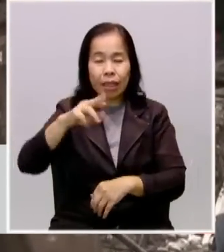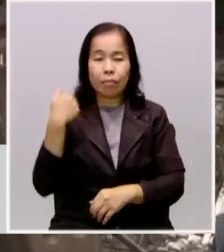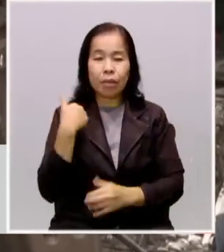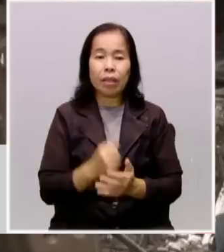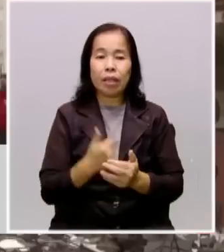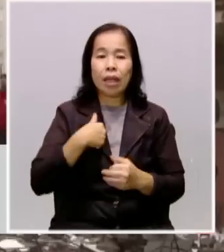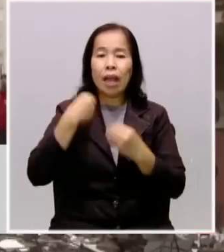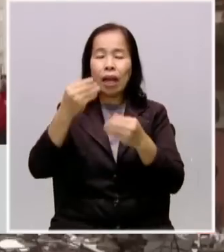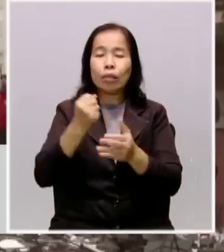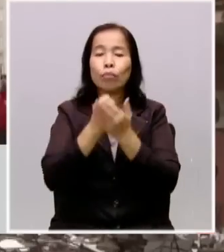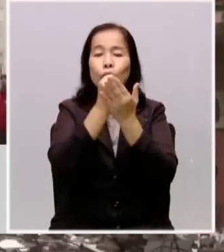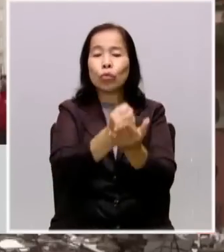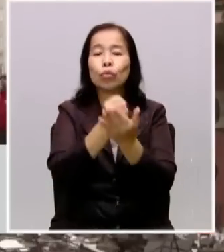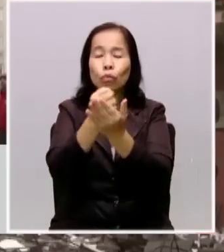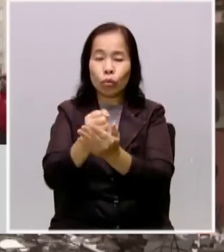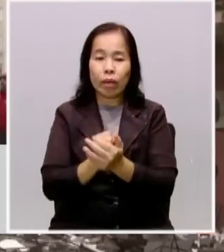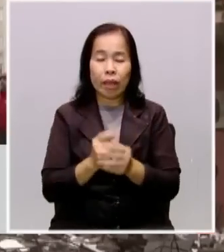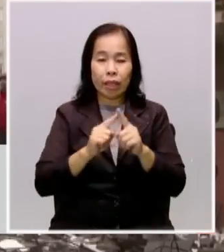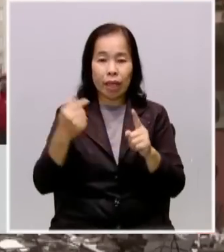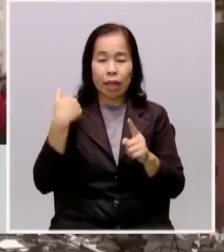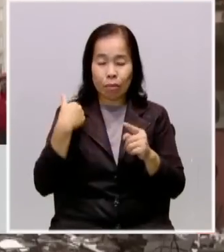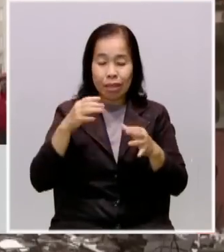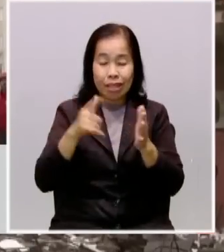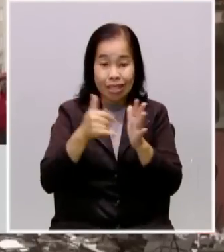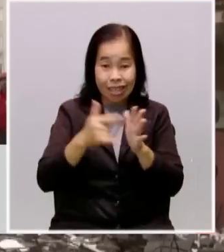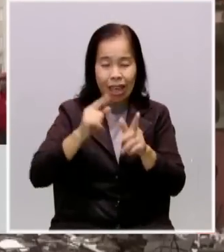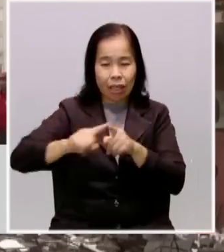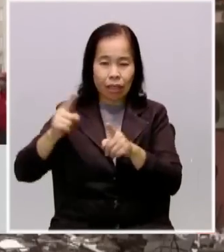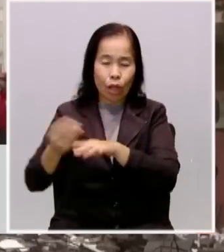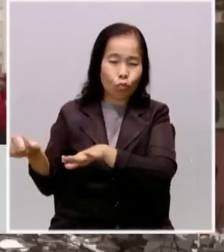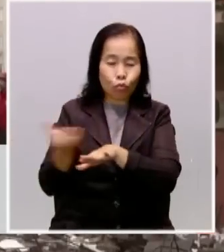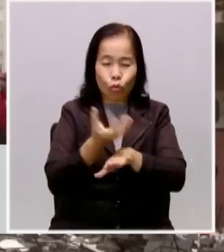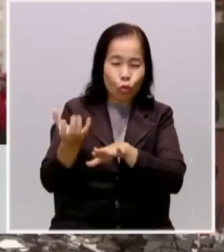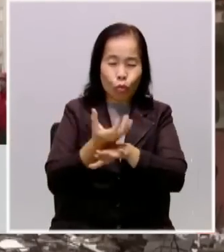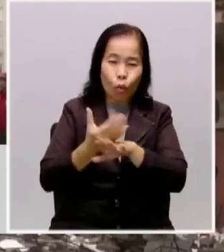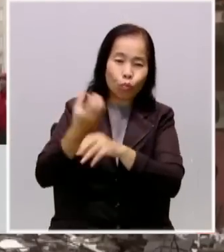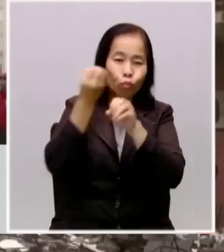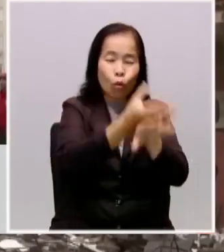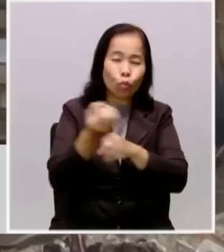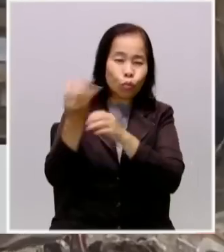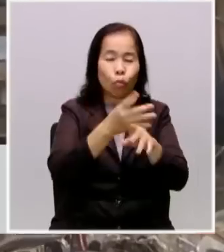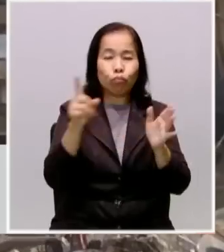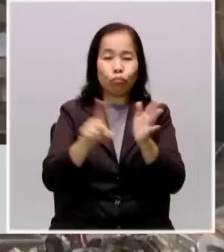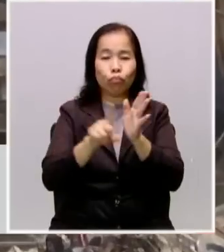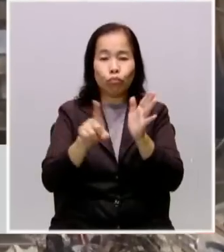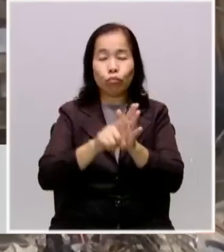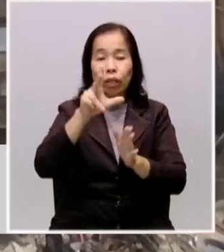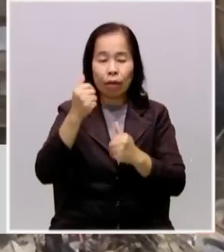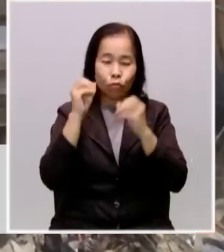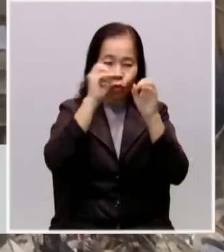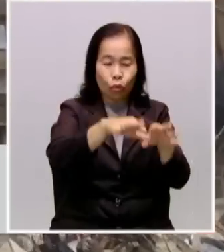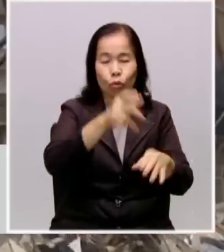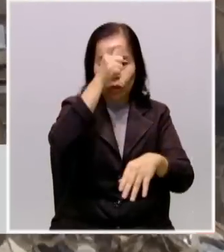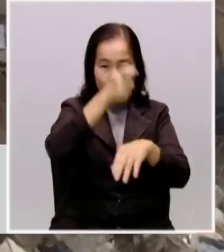การให้ความช่วยเหลือเช่นเดียวกับเที่ยวบินบรรทุกเวชภัณฑ์3เที่ยว1ในนี้เดินทางถึงนครอิสตันบูลของตุรกีเรียบร้อยแล้ว